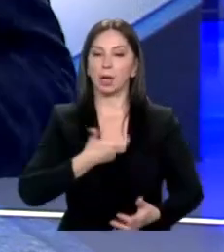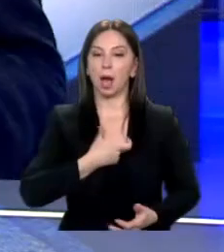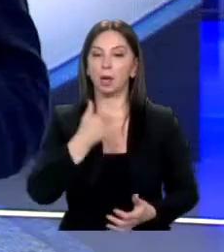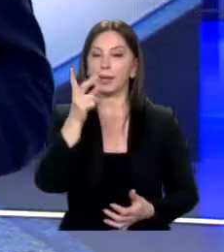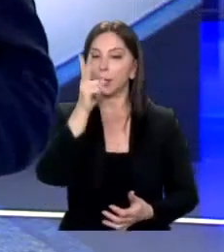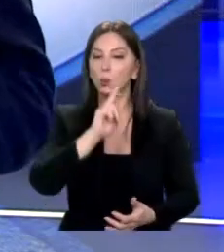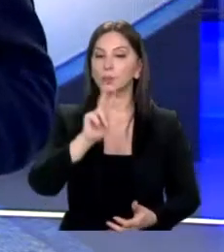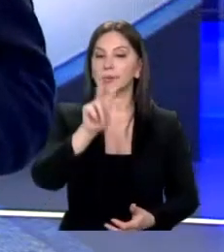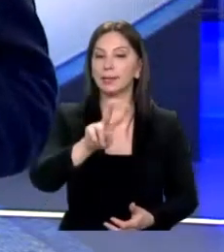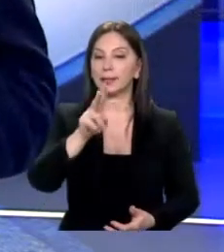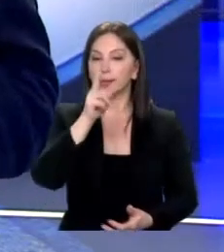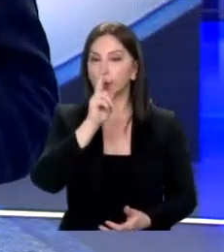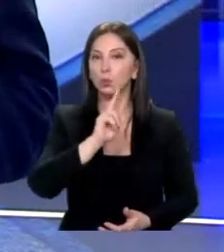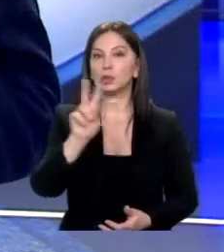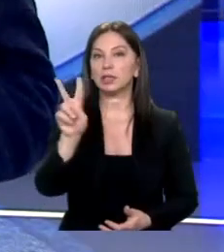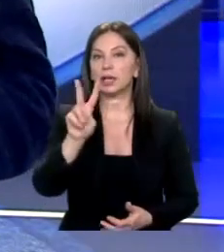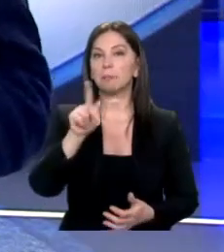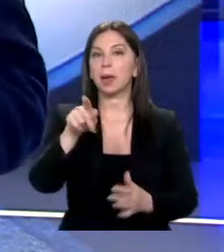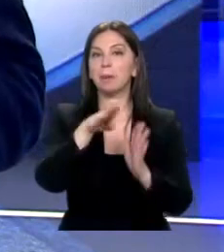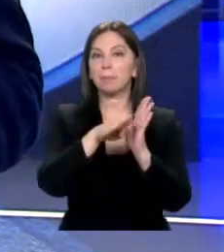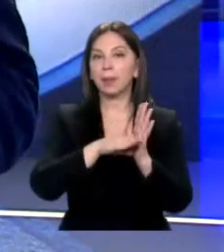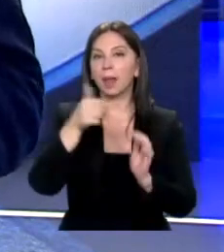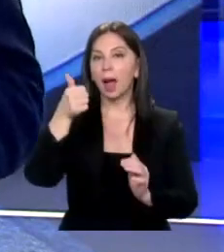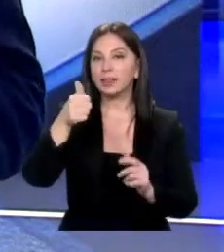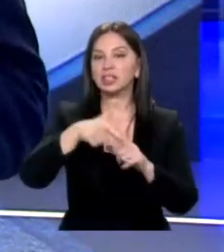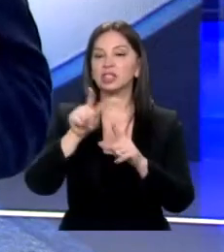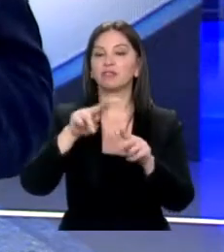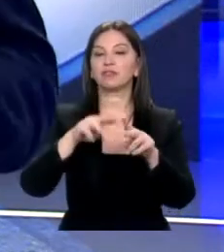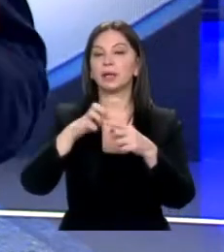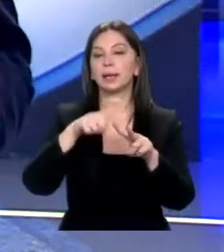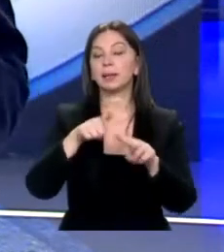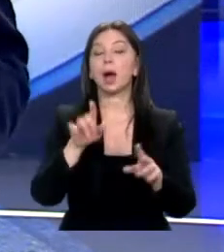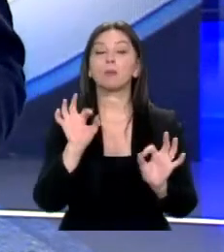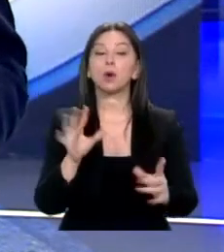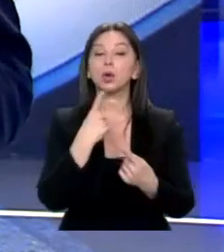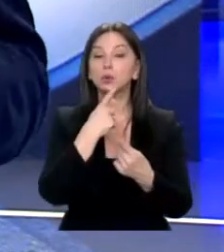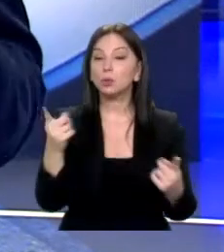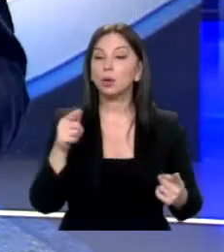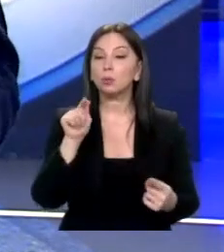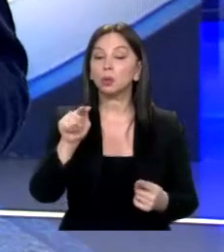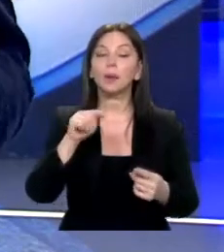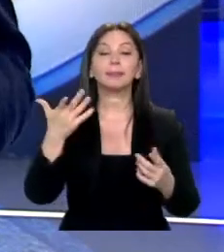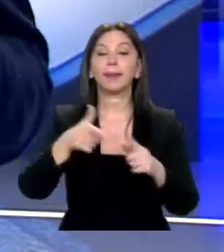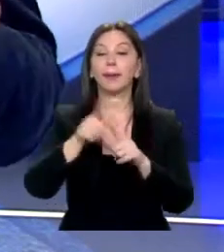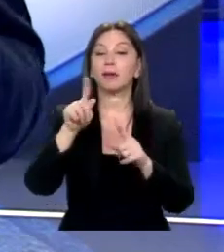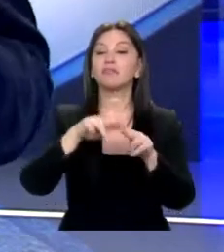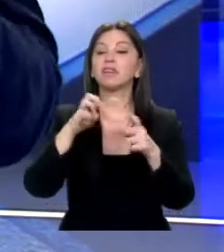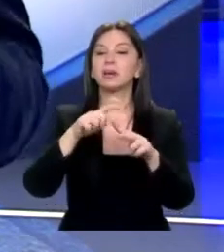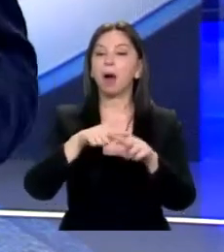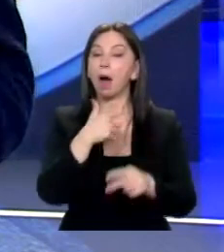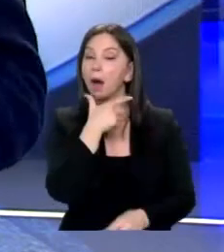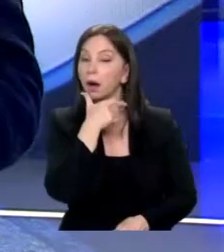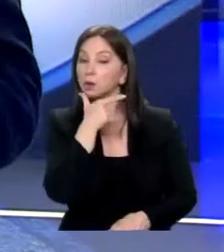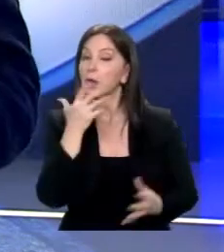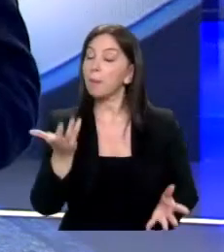Kanunu'nun 220. maddesinin 6. fıkrası. Şimdi böyle söyleyince nedir bu fıkra acaba diye